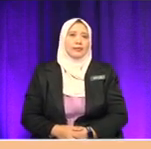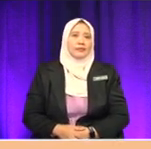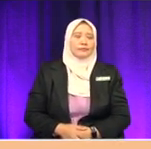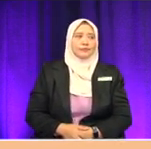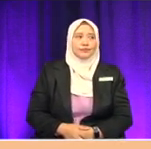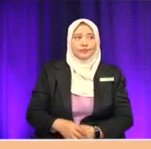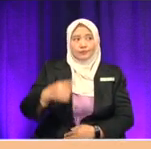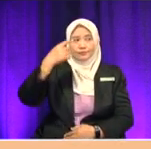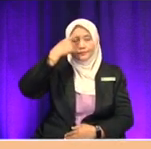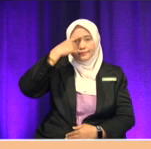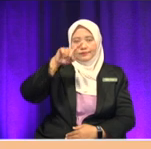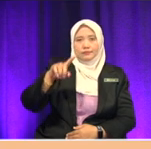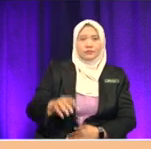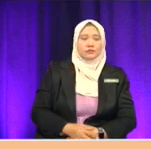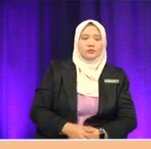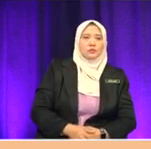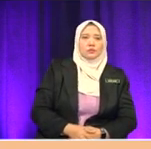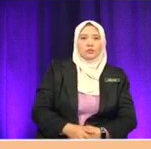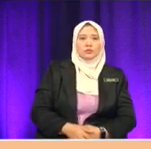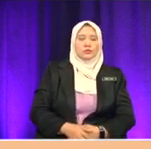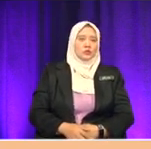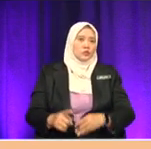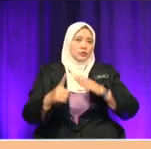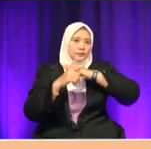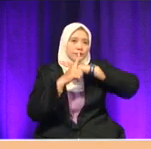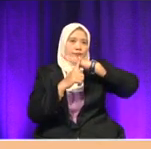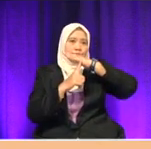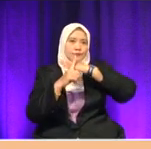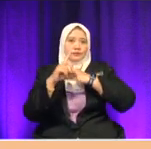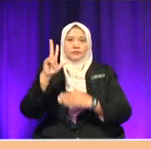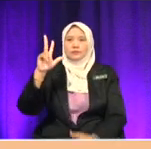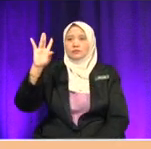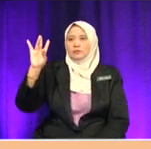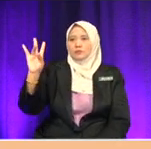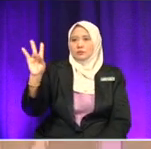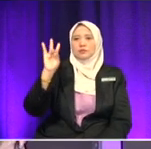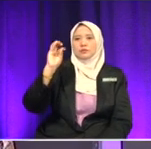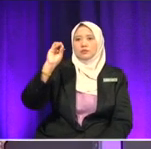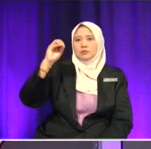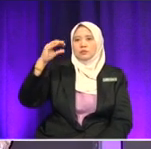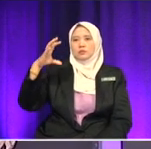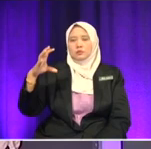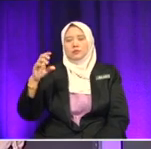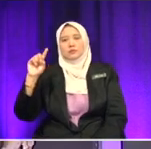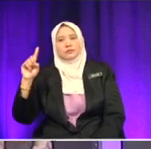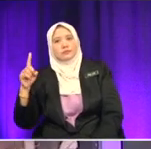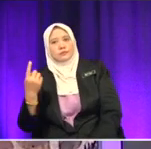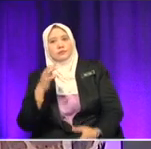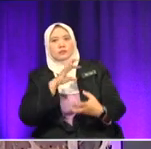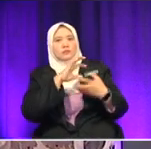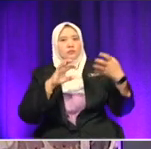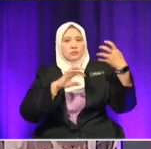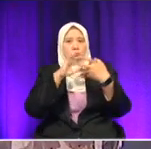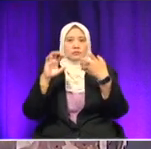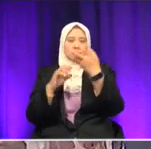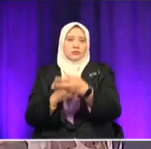Jadual untuk suhu 37 darjah Celsius adalah keruh. Jadi hanya jawab apa yang ada dalam jadual